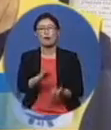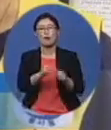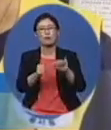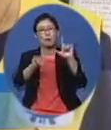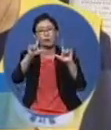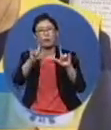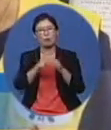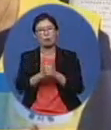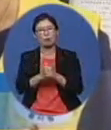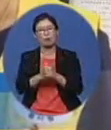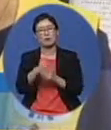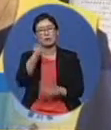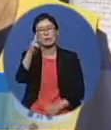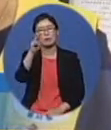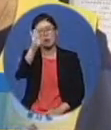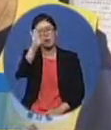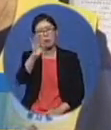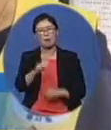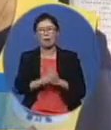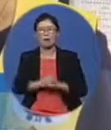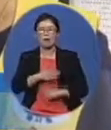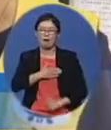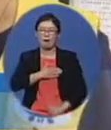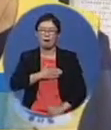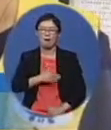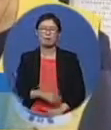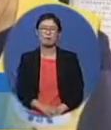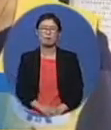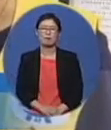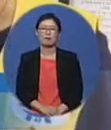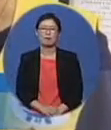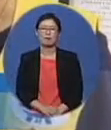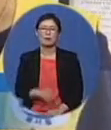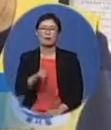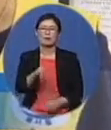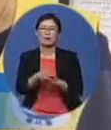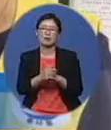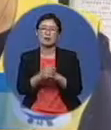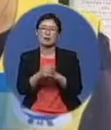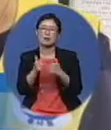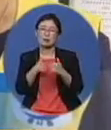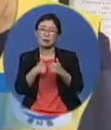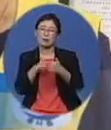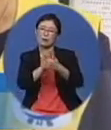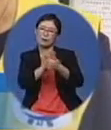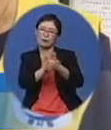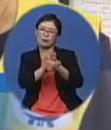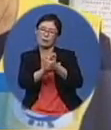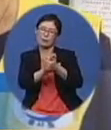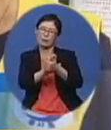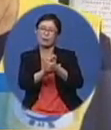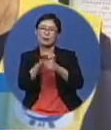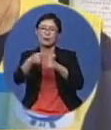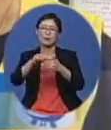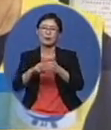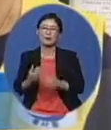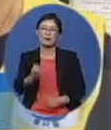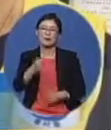너무 가슴이 아파요. 그래서 그분들의 마음을 저희들이 100분의 1이라도 저희들이 보답하고자 하는